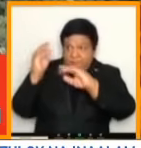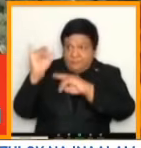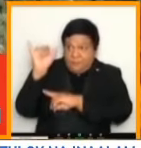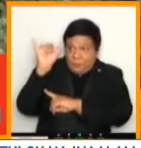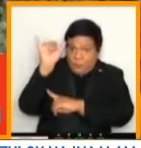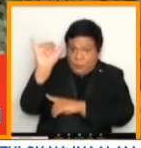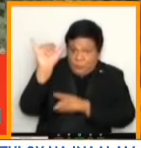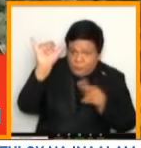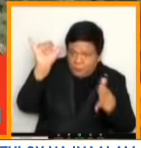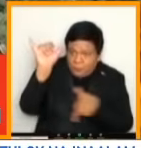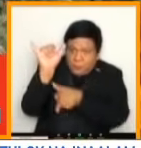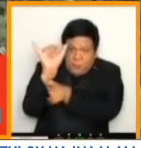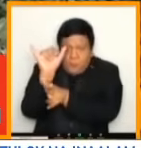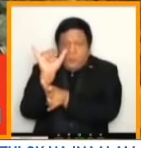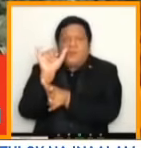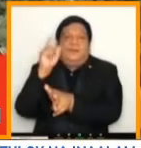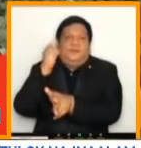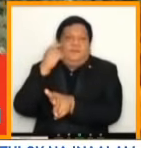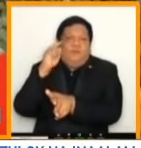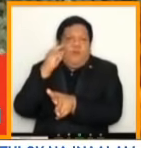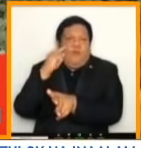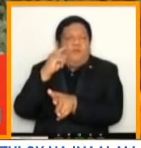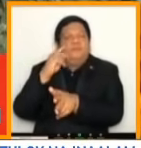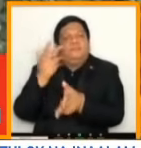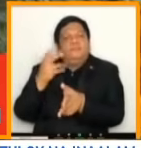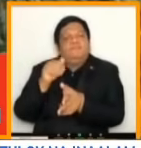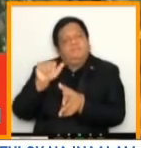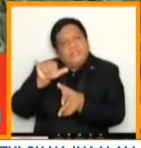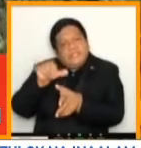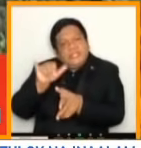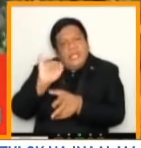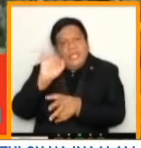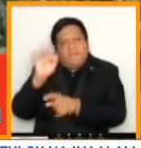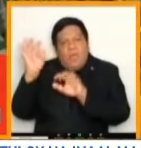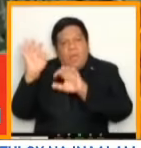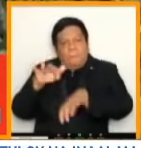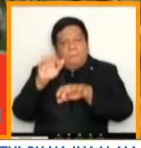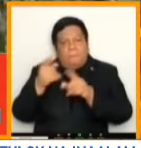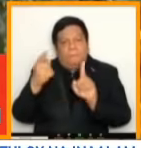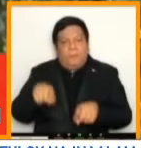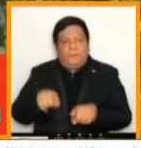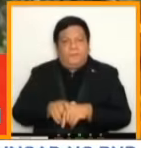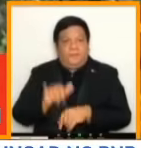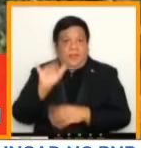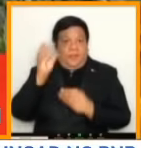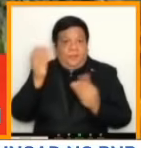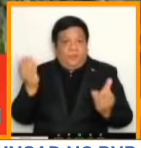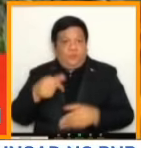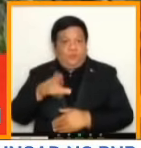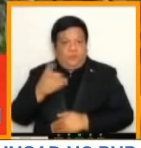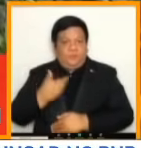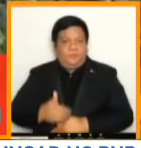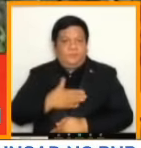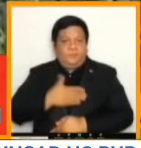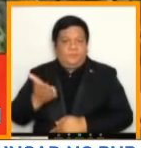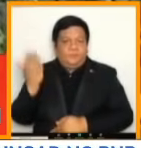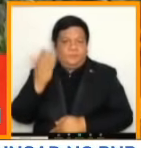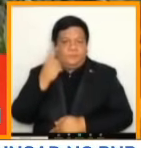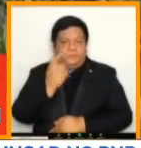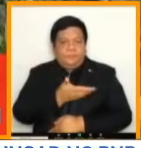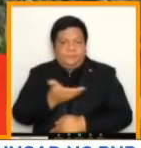maging lay-by ng mga motorsiklo kapag masama ang panahon. Ito ang latest mula rin sa Quezon City. Bam Alegre, buong puso para sa